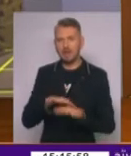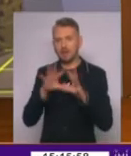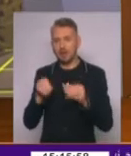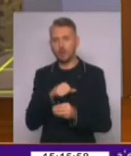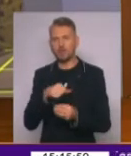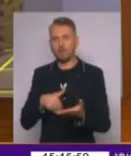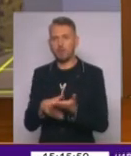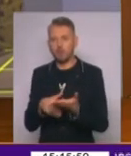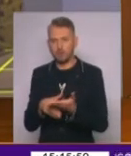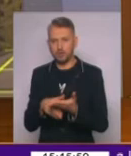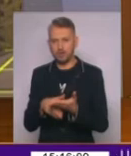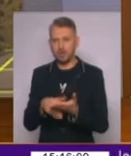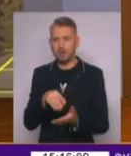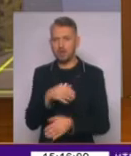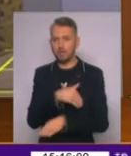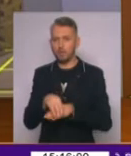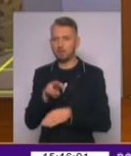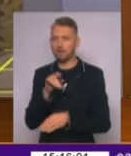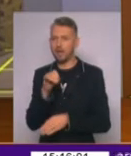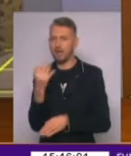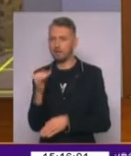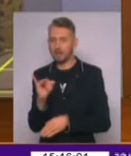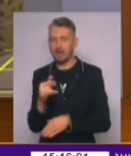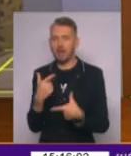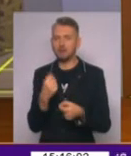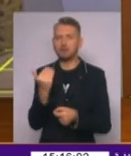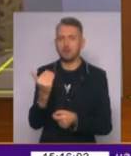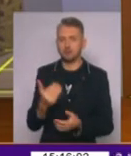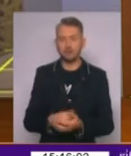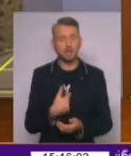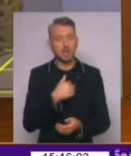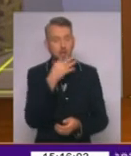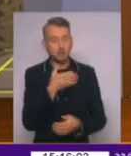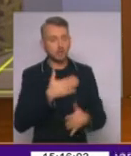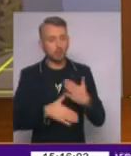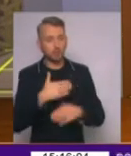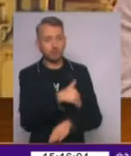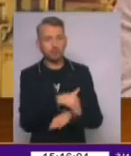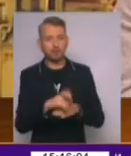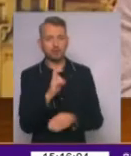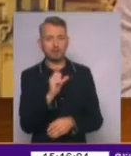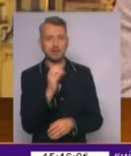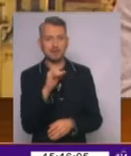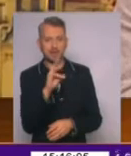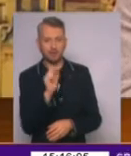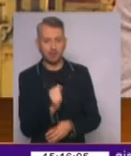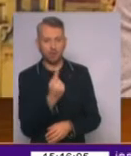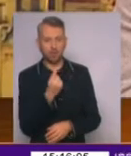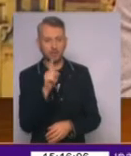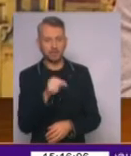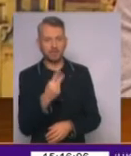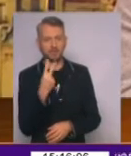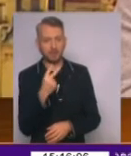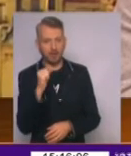на Михайлівській, а от конкретно де до вас звертатися. Так, скажу з задоволенням, на вулиці Басейні